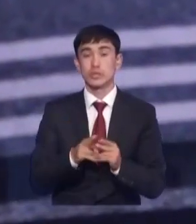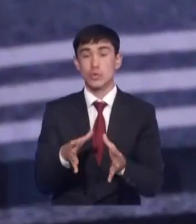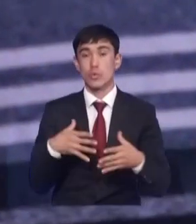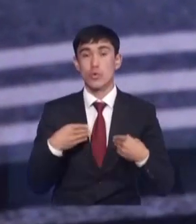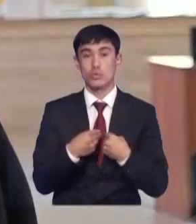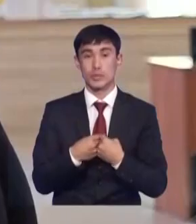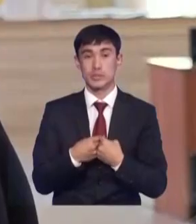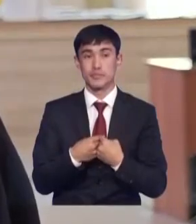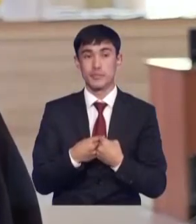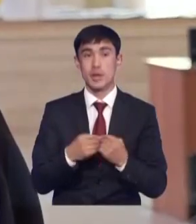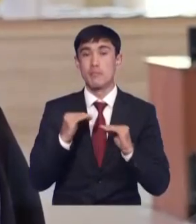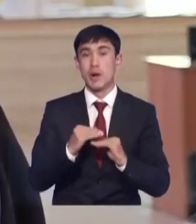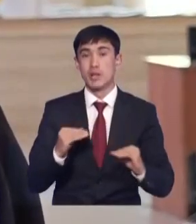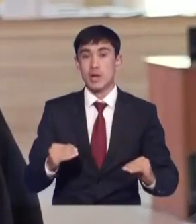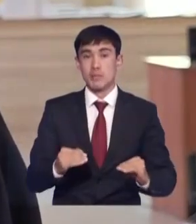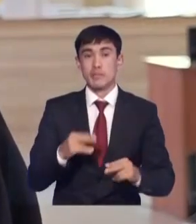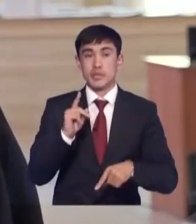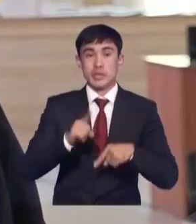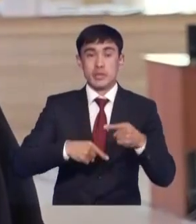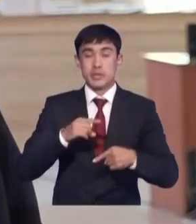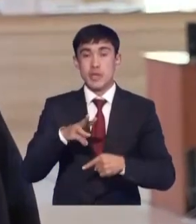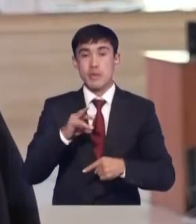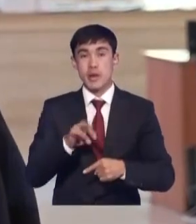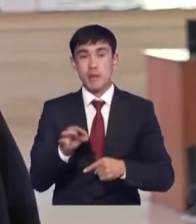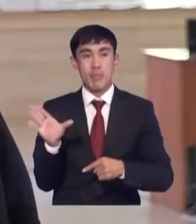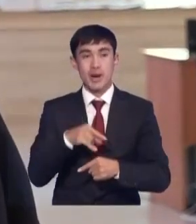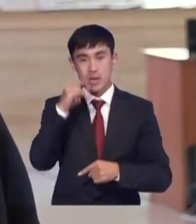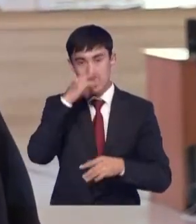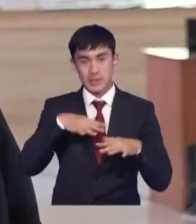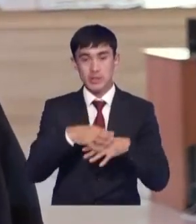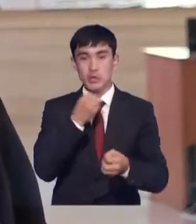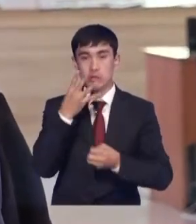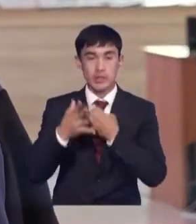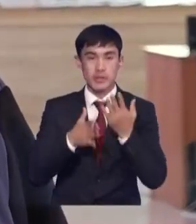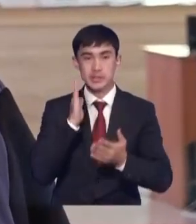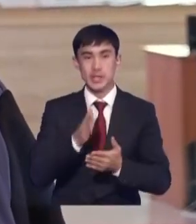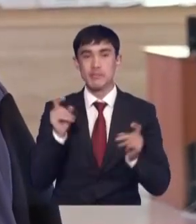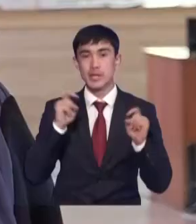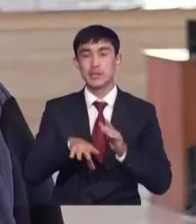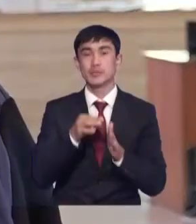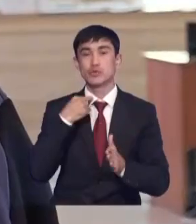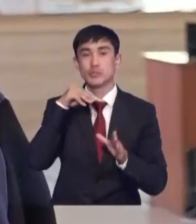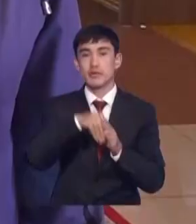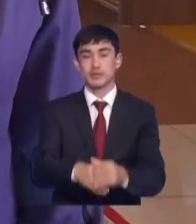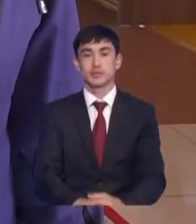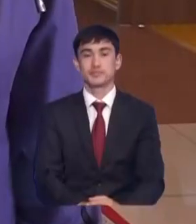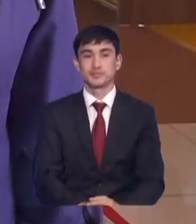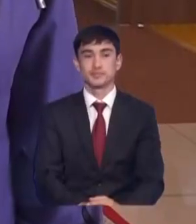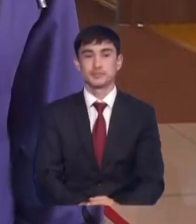отбасым, балаларым, немерелерім бәрі осы Қазақстан гүлдей берсін деп келіп дауыс беріп жатырмыз.